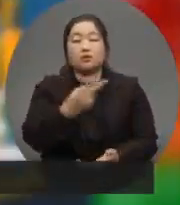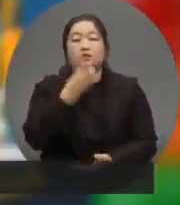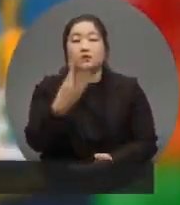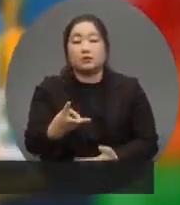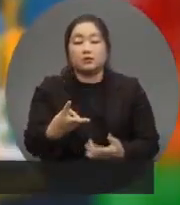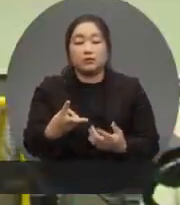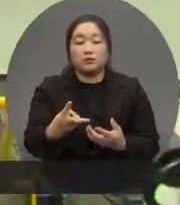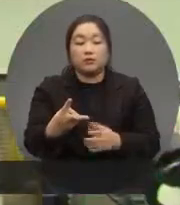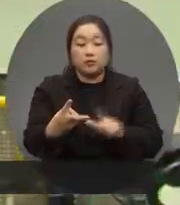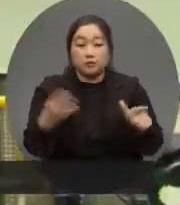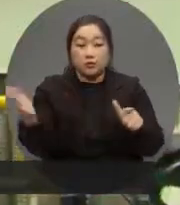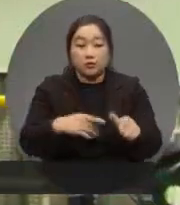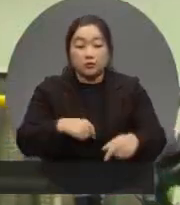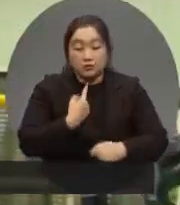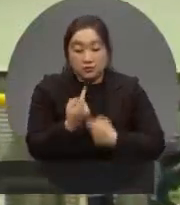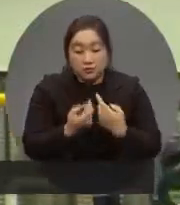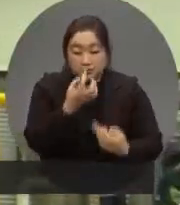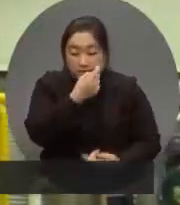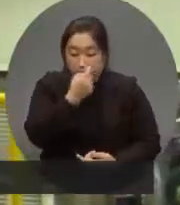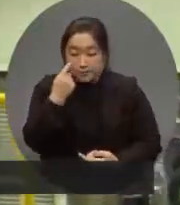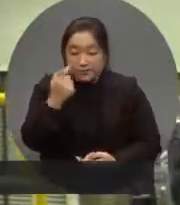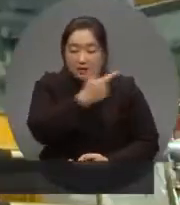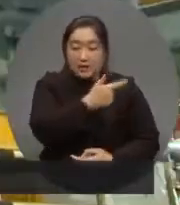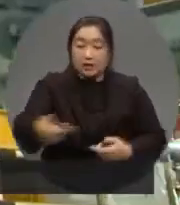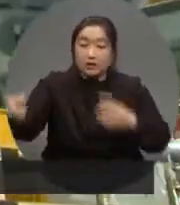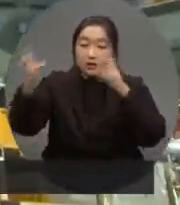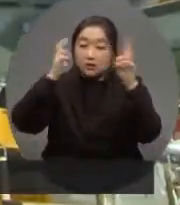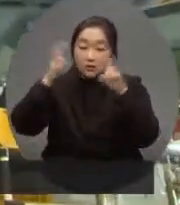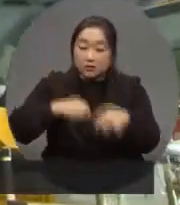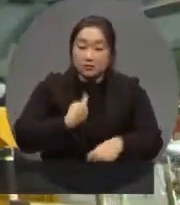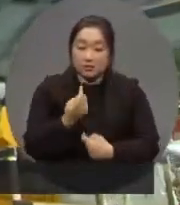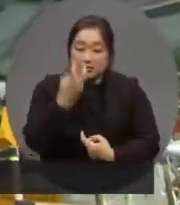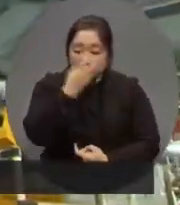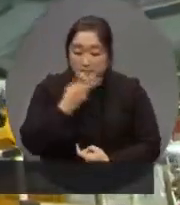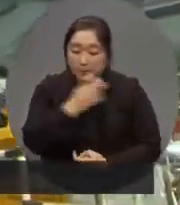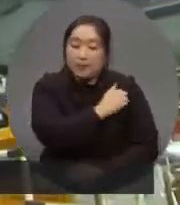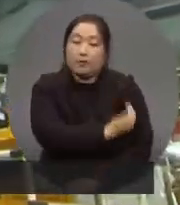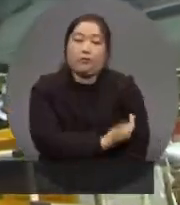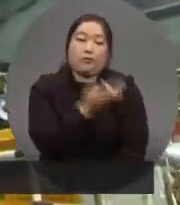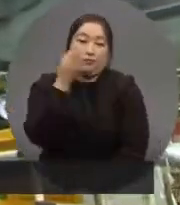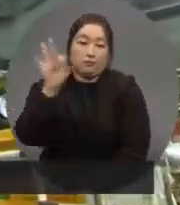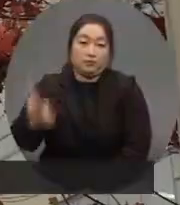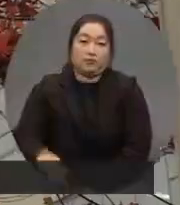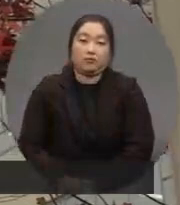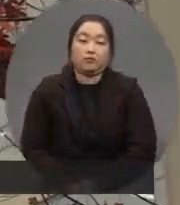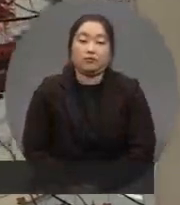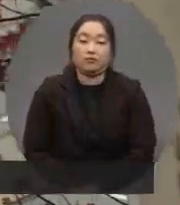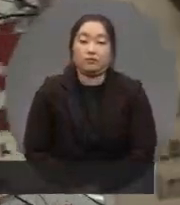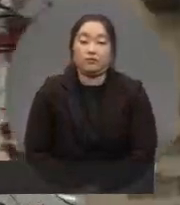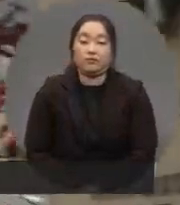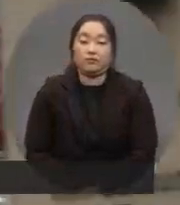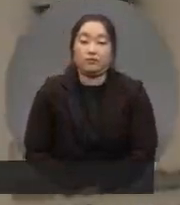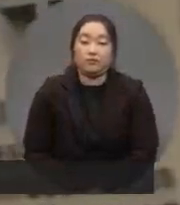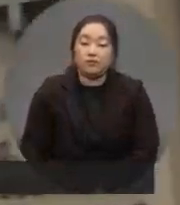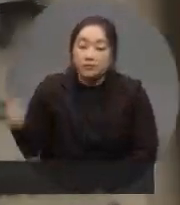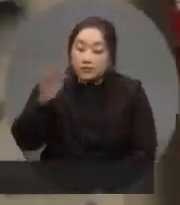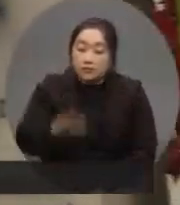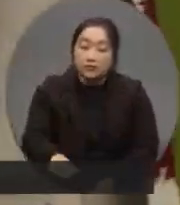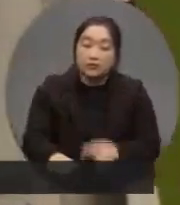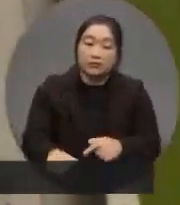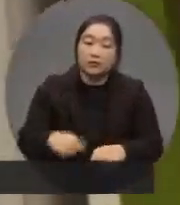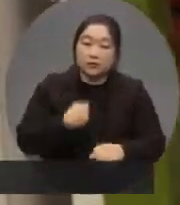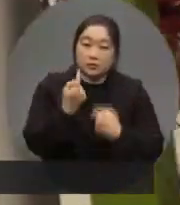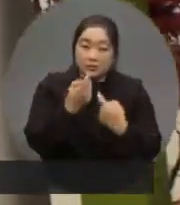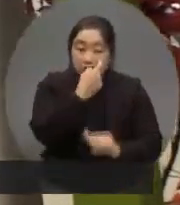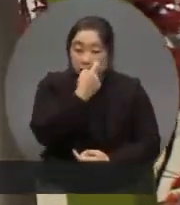제도가 시행되면서 모가 자동차 제조사는 스스로 검사할 수 있는 능력을 인정해 주는 겁니다 그런데이 셀프 인증이